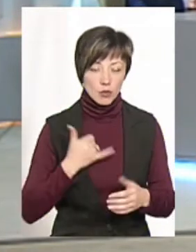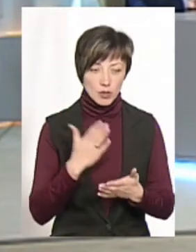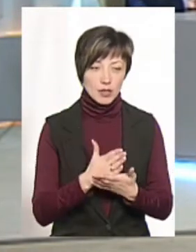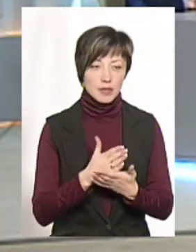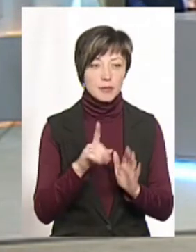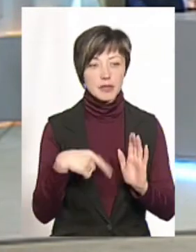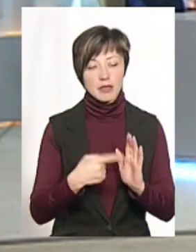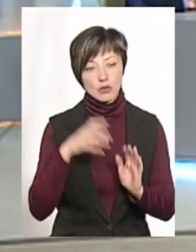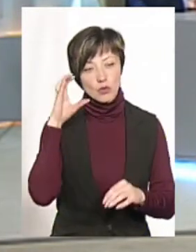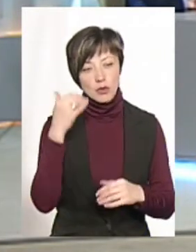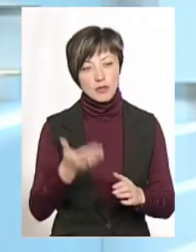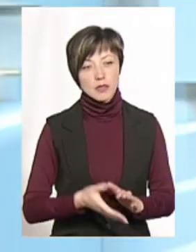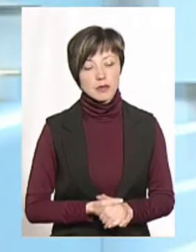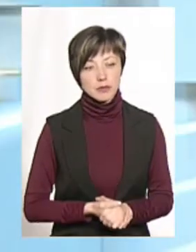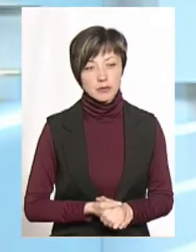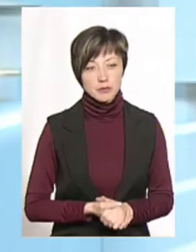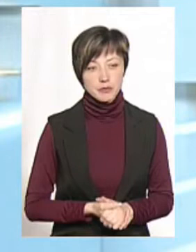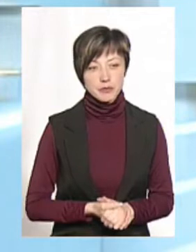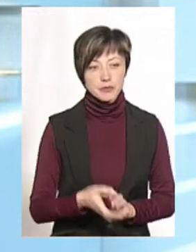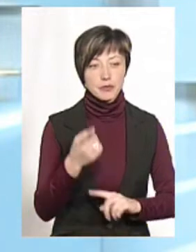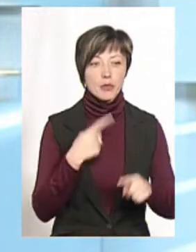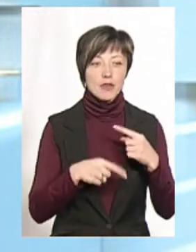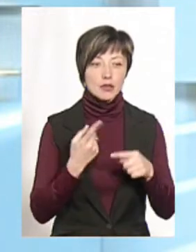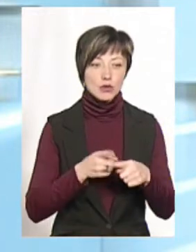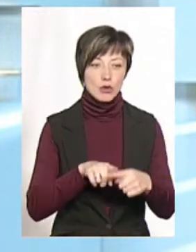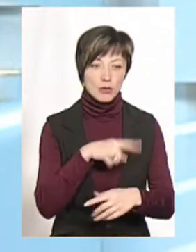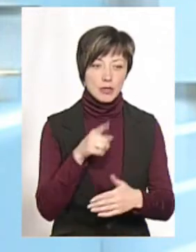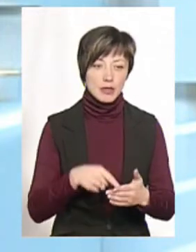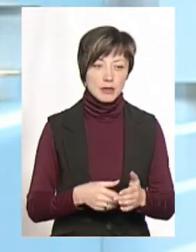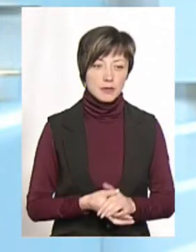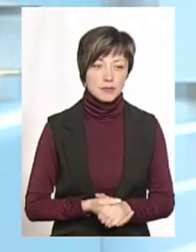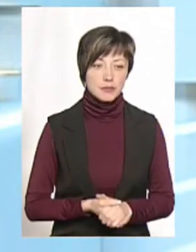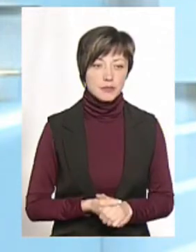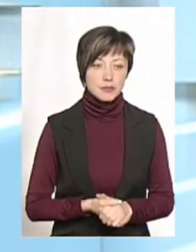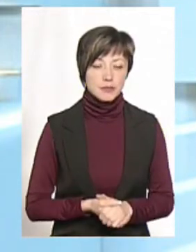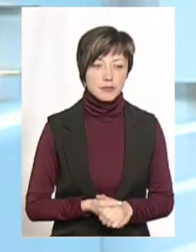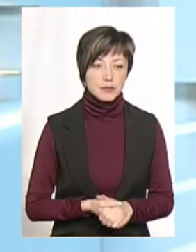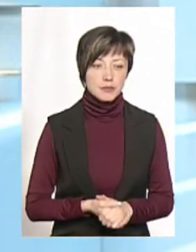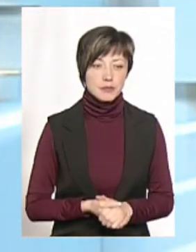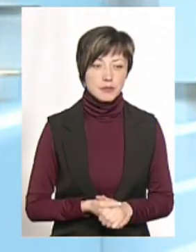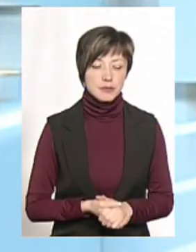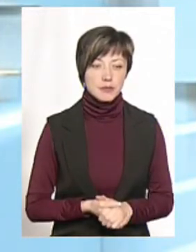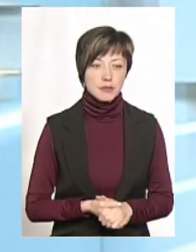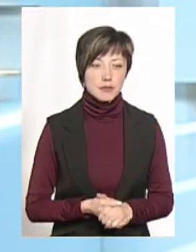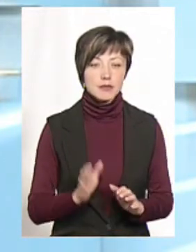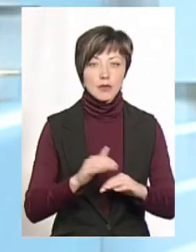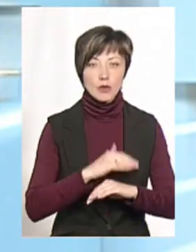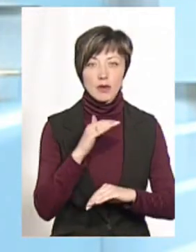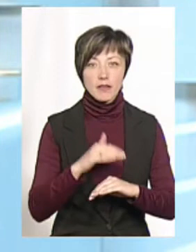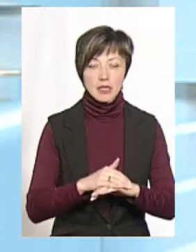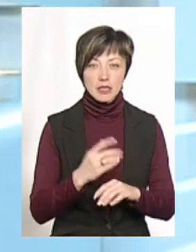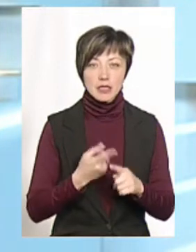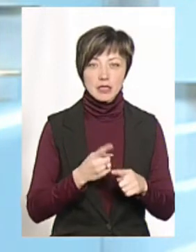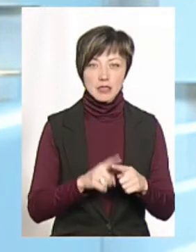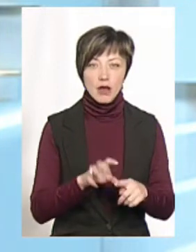дзвінок. Слухаємо глядача, відповідаємо і повернемось до цього питання. Добрий вечір, слухаємо вас. Добрий вечір,